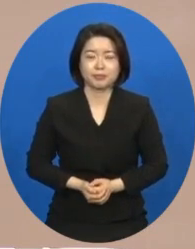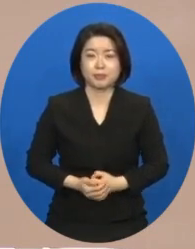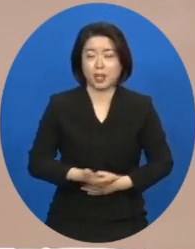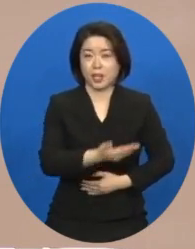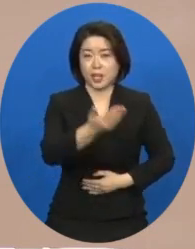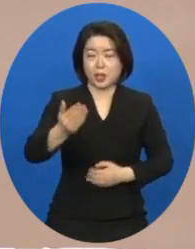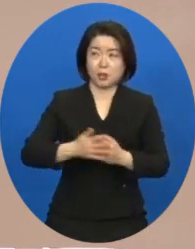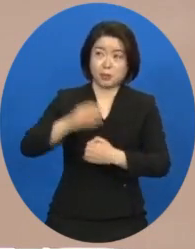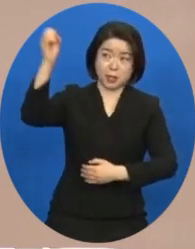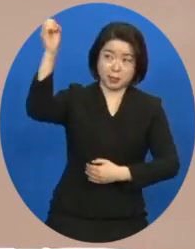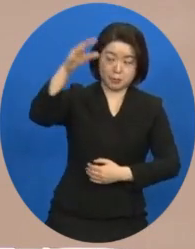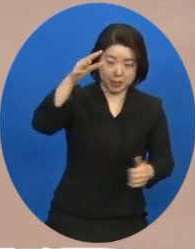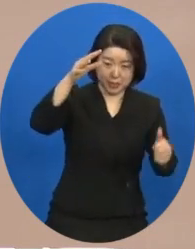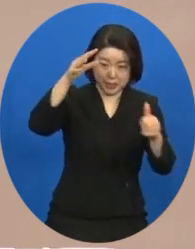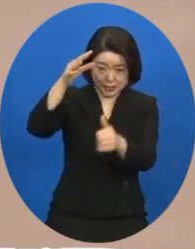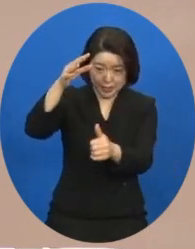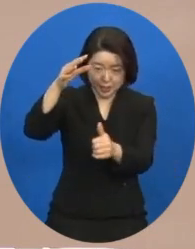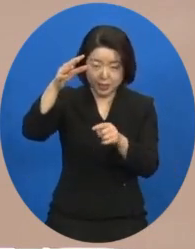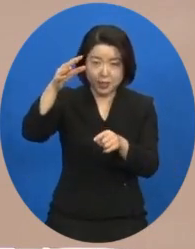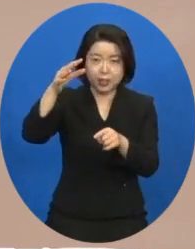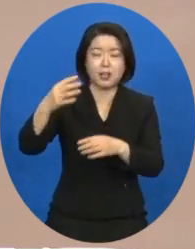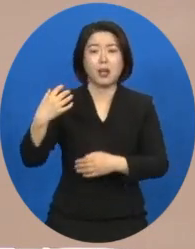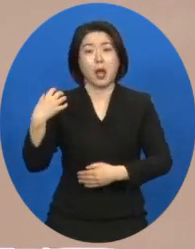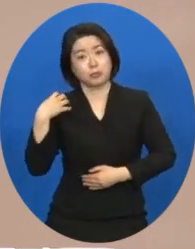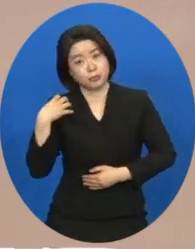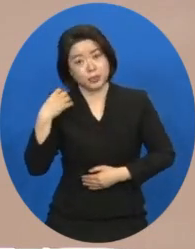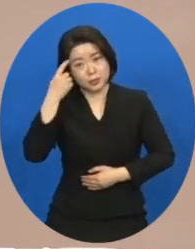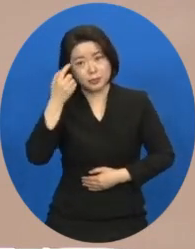여러분, 빛 가운데 나오는 것이 부담스러우실 거예요.